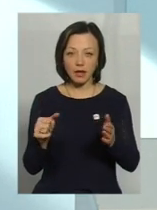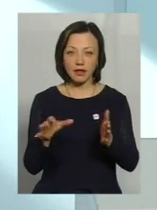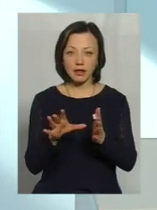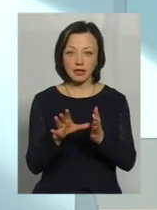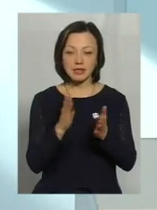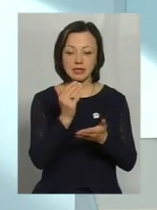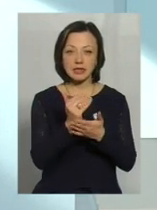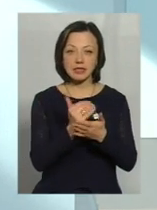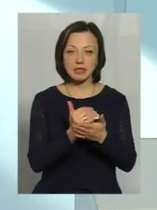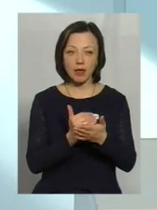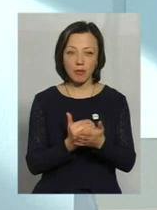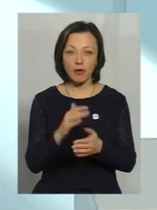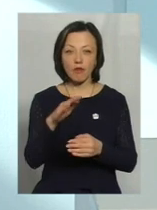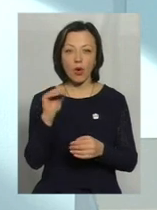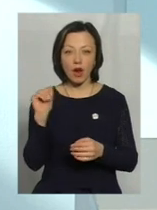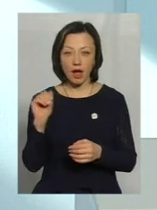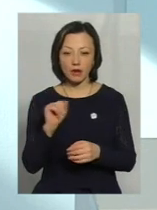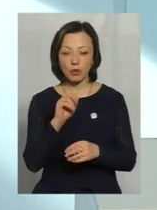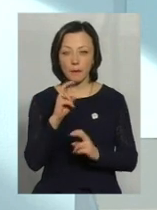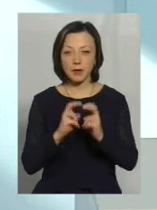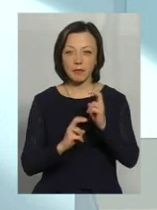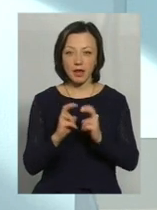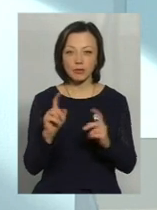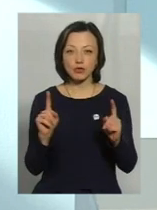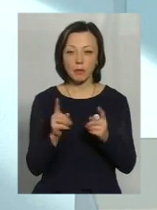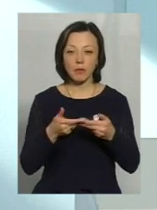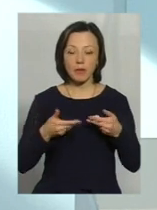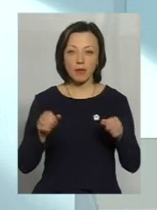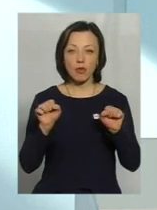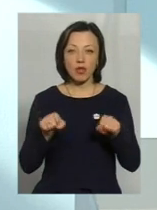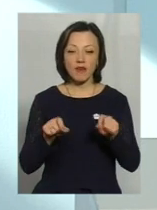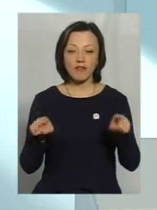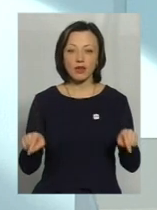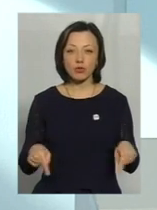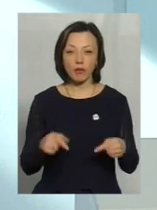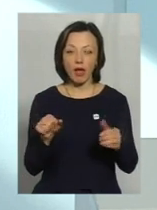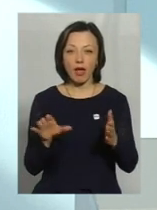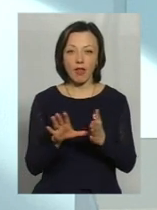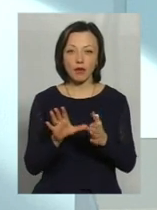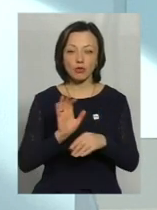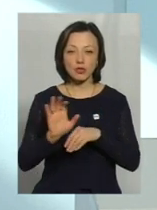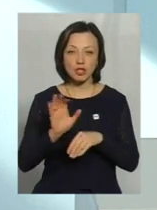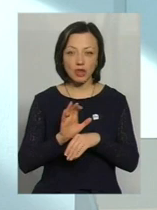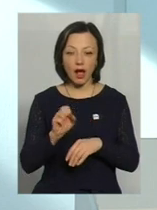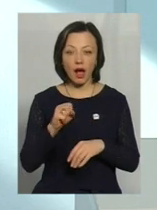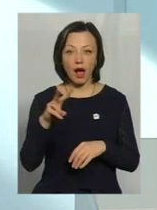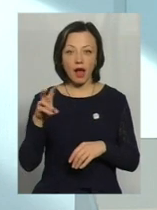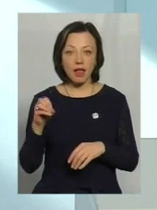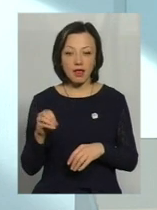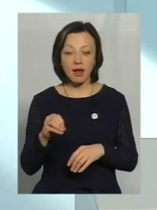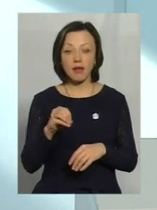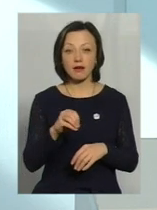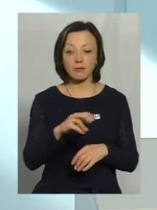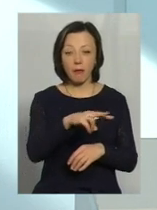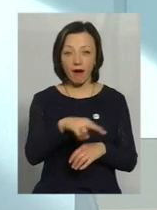енергетичної системи в оренду підприємству для того, щоб ми могли відновити електропостачання. Але паралельно